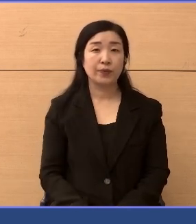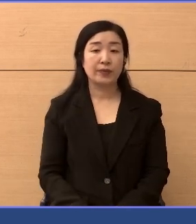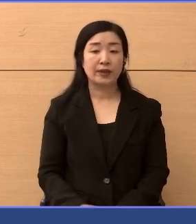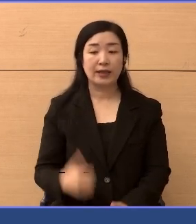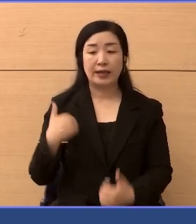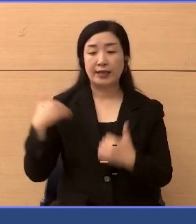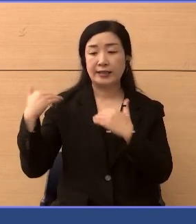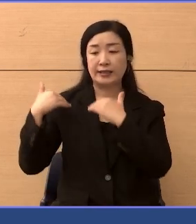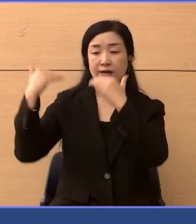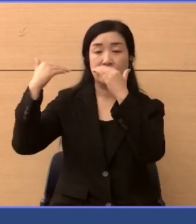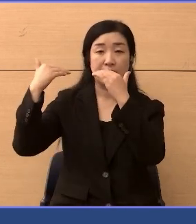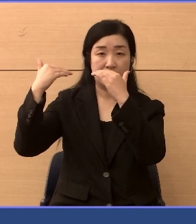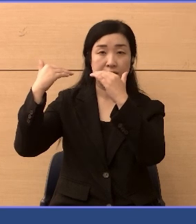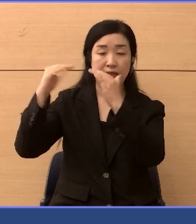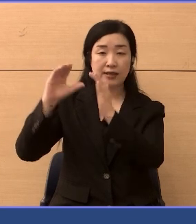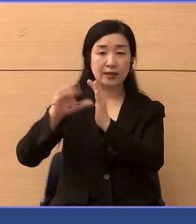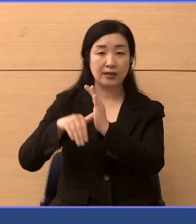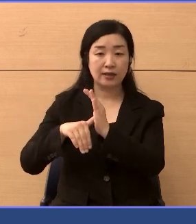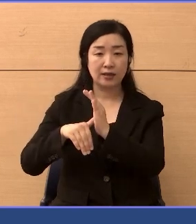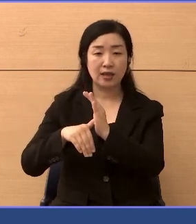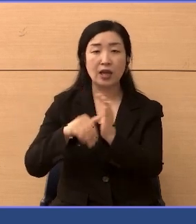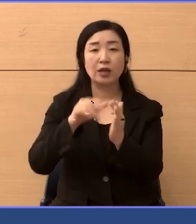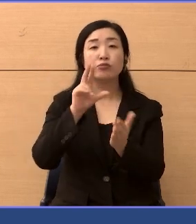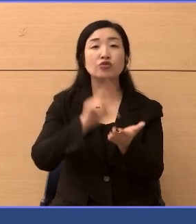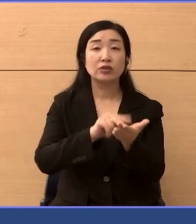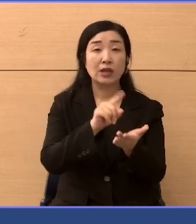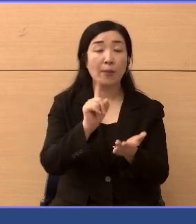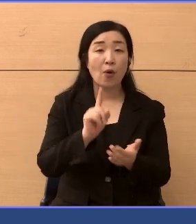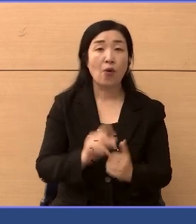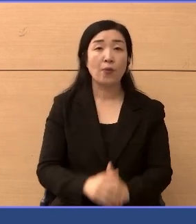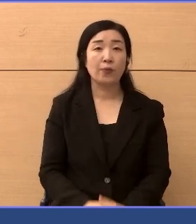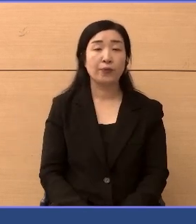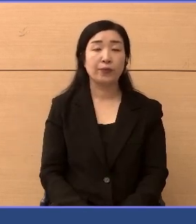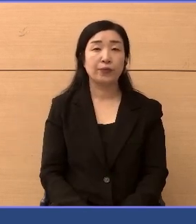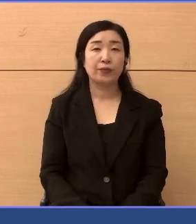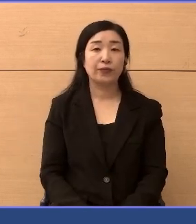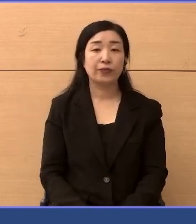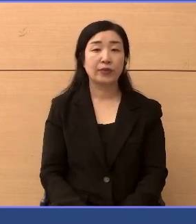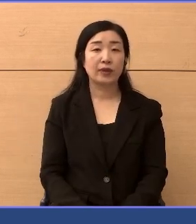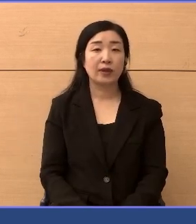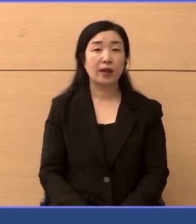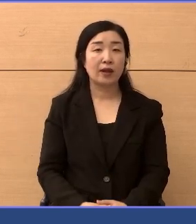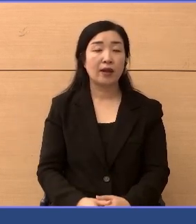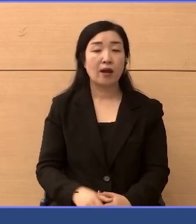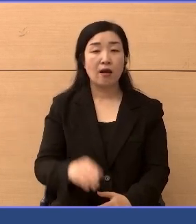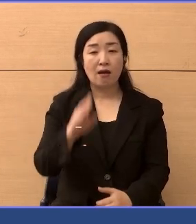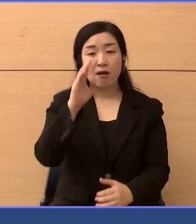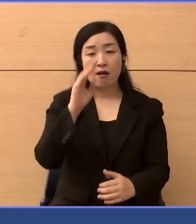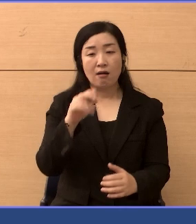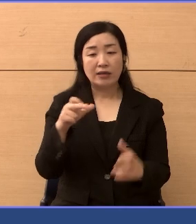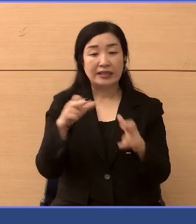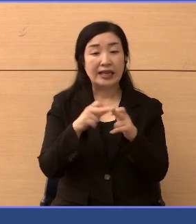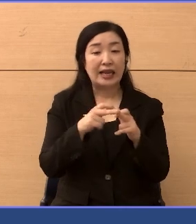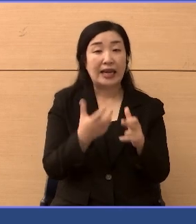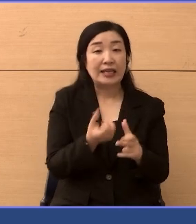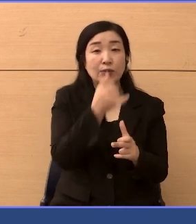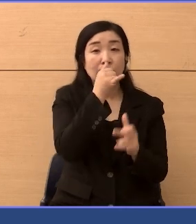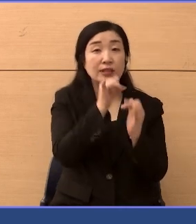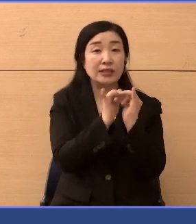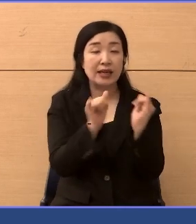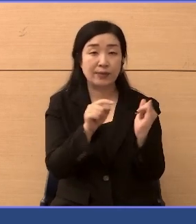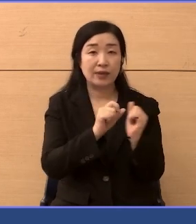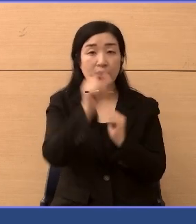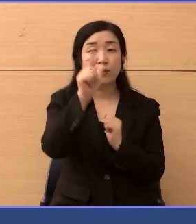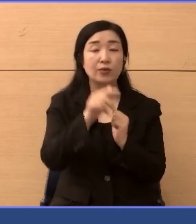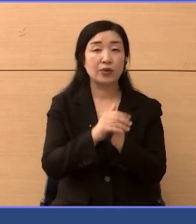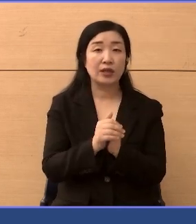is the 성인기에 struggles 있어서 that 더 many 큰 문제가 되는 individuals with 요소라고 ASD 한다면은 have 사실 with 많은 a 환우들이 가지고 so-called 있는 부분이기도 executive 합니다만은 skills,